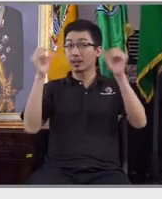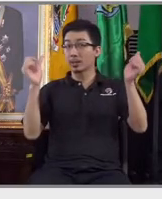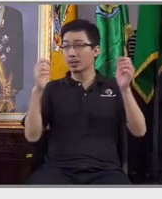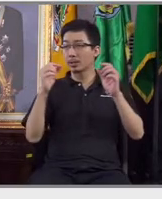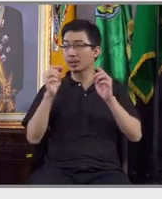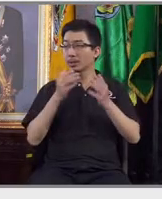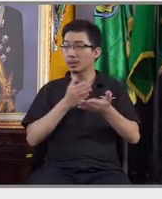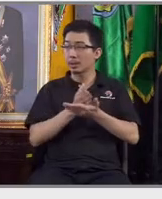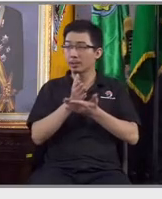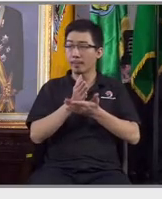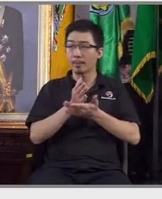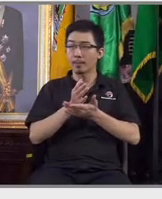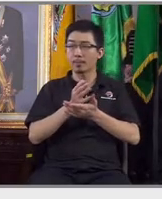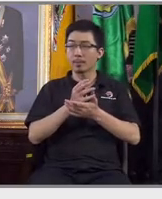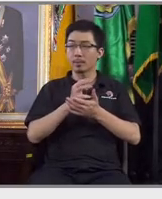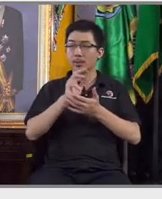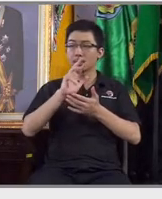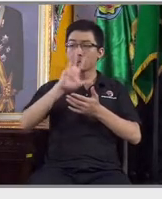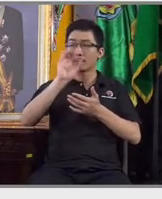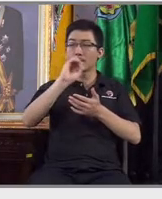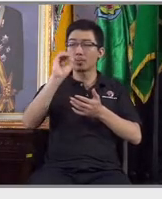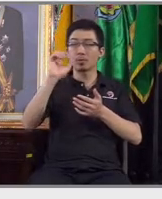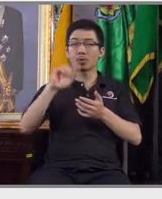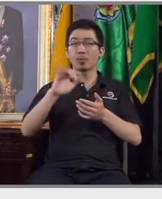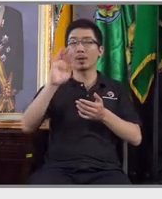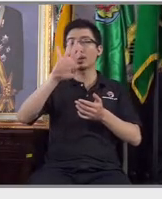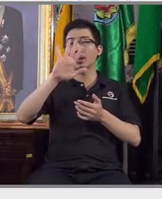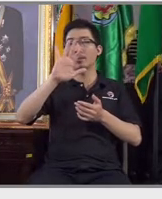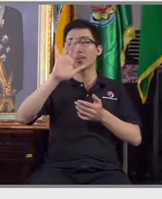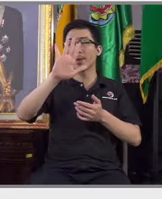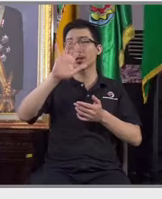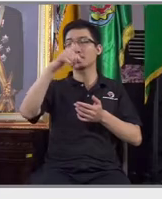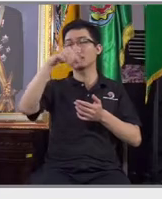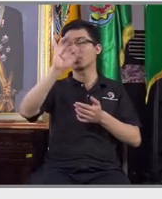7,55, perlu ditingkatkan, dan pengeluaran per kapita.